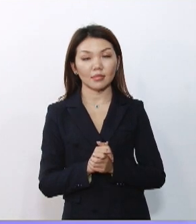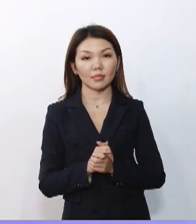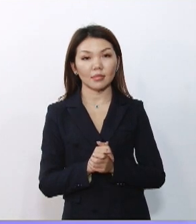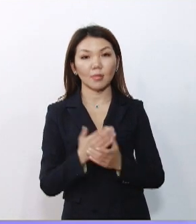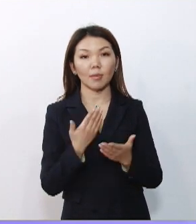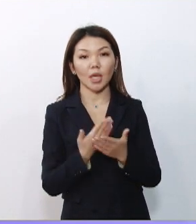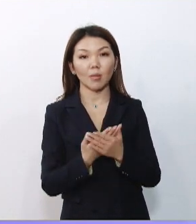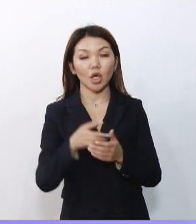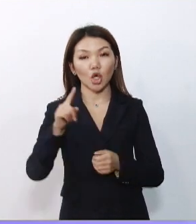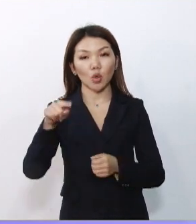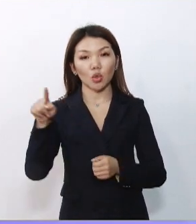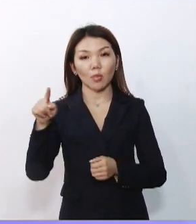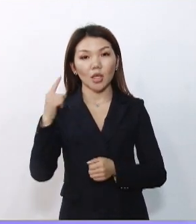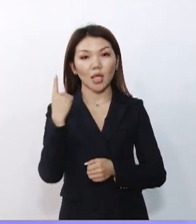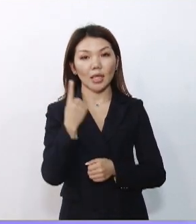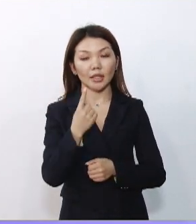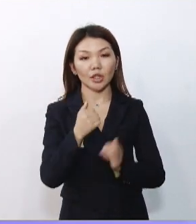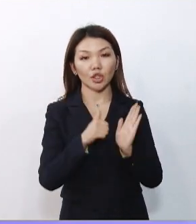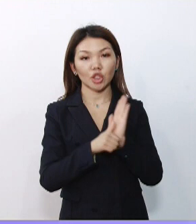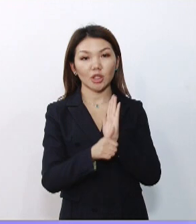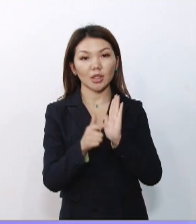Пример номер 1.